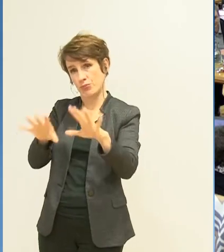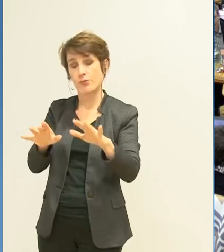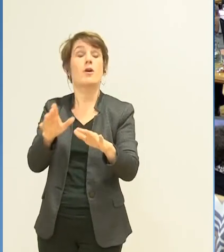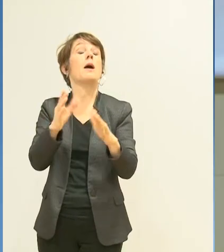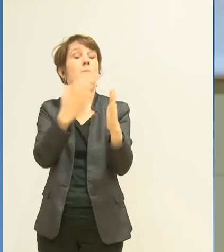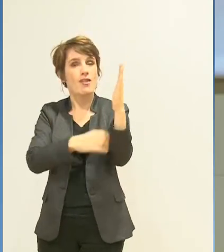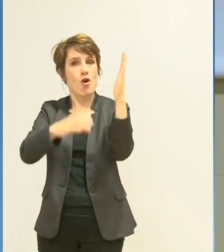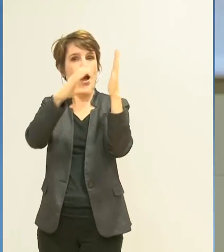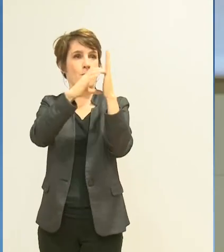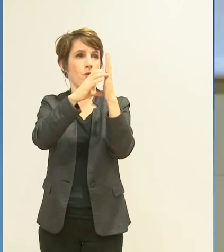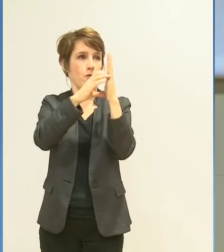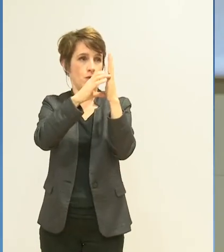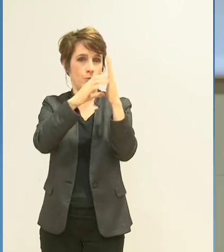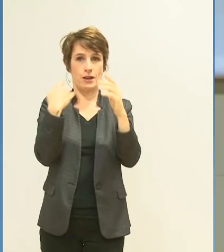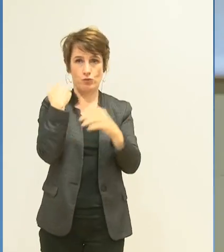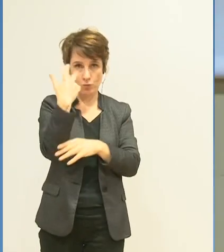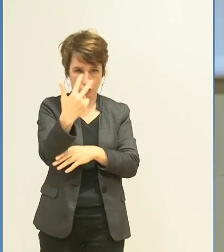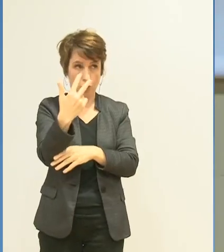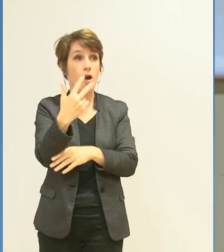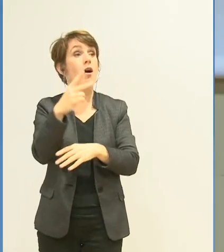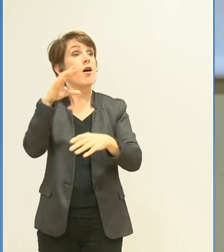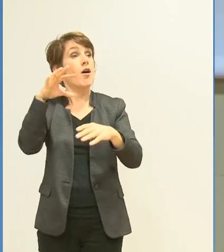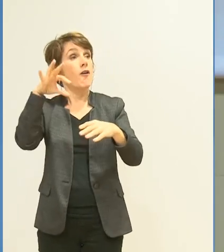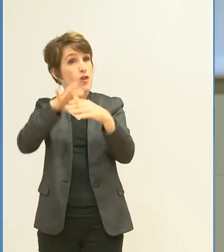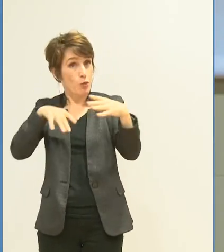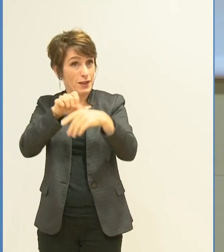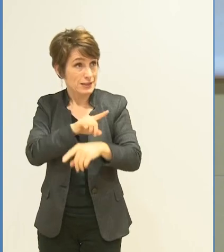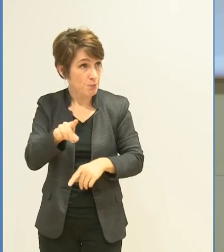délibération numéro 3 qui ne prend pas part au vote